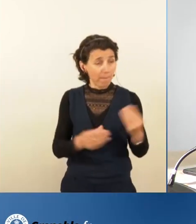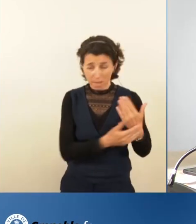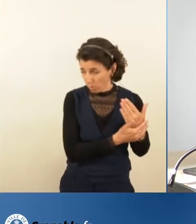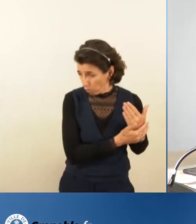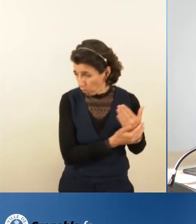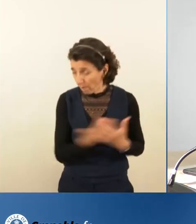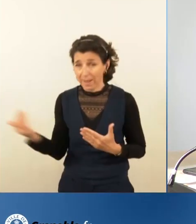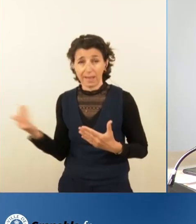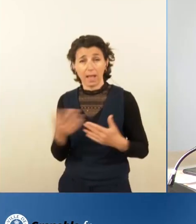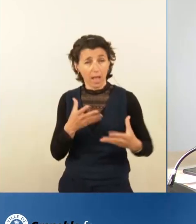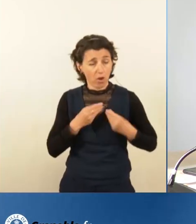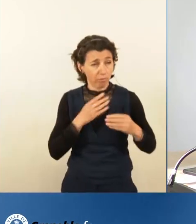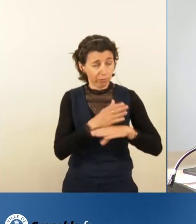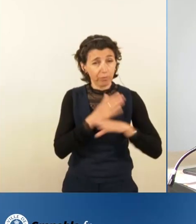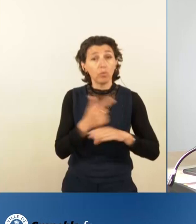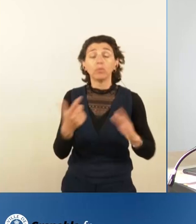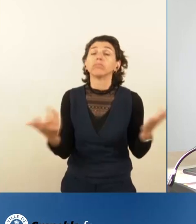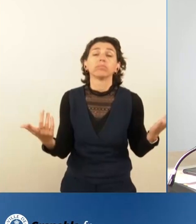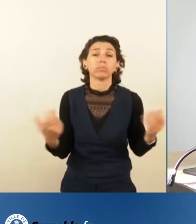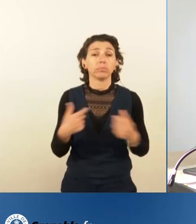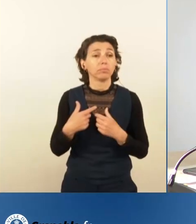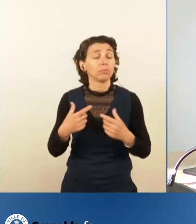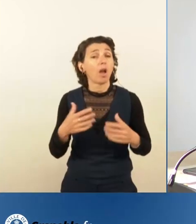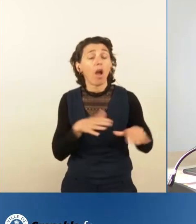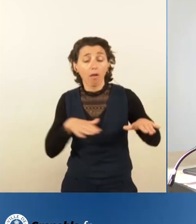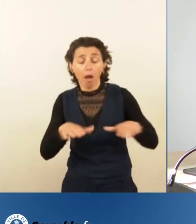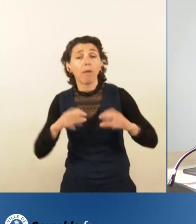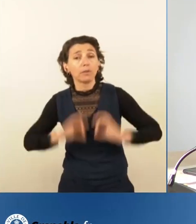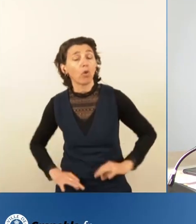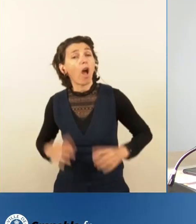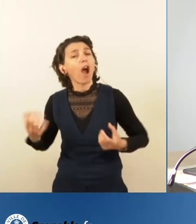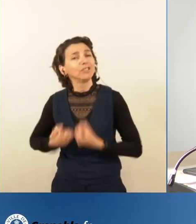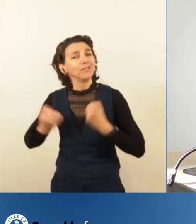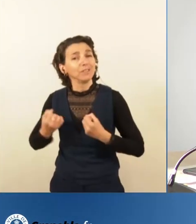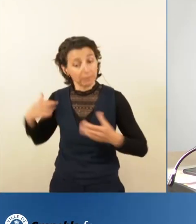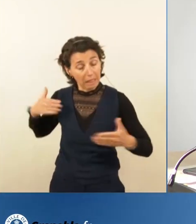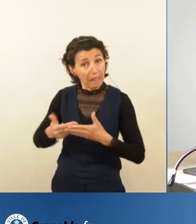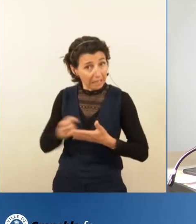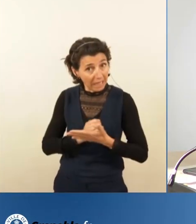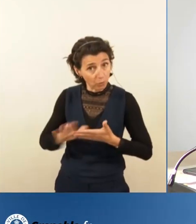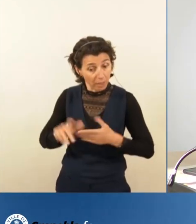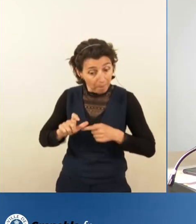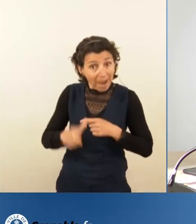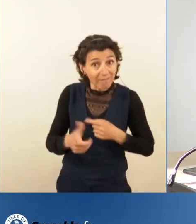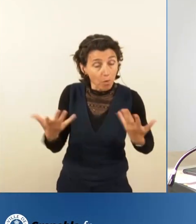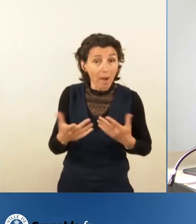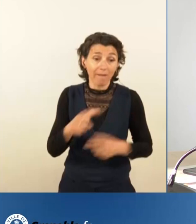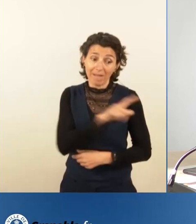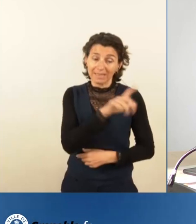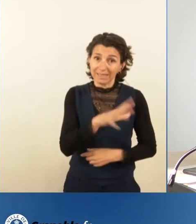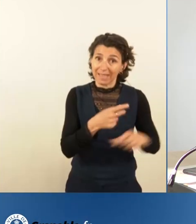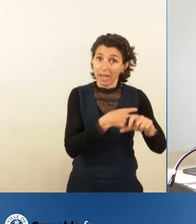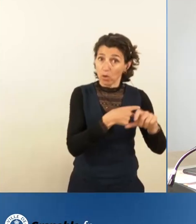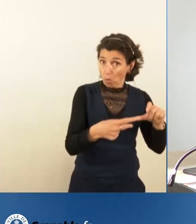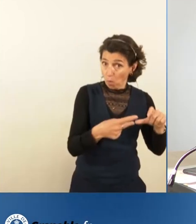périscolaires 200 par semaine jusqu'à présent c'était gratuit désormais cela va coûter 25 euros et 54 centimes